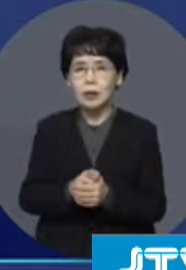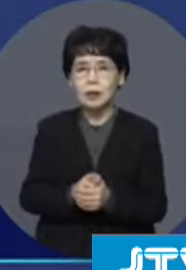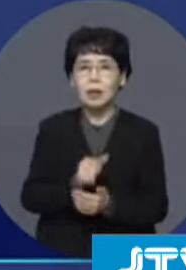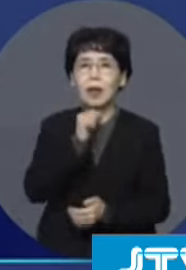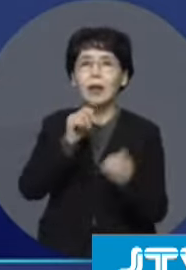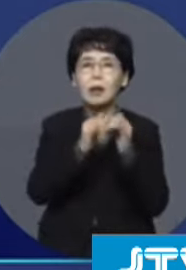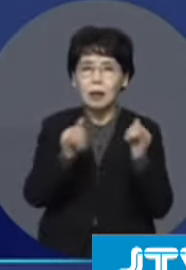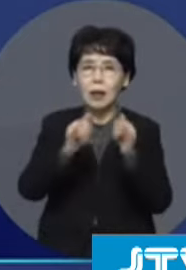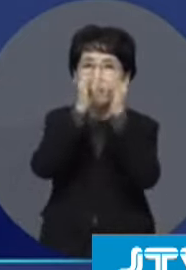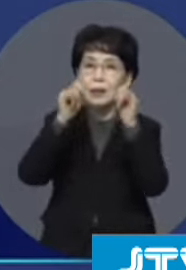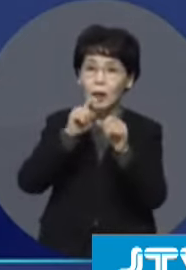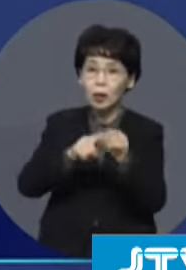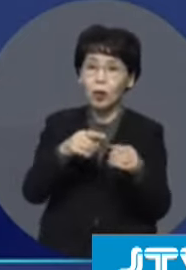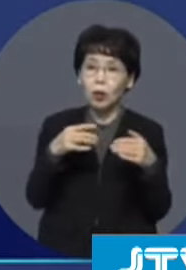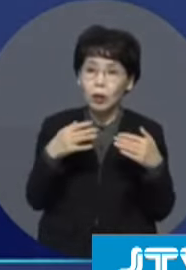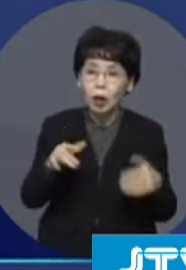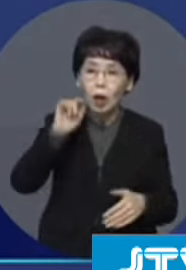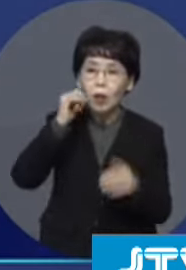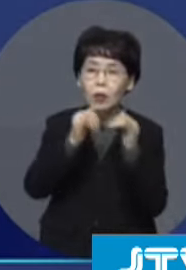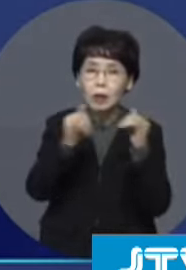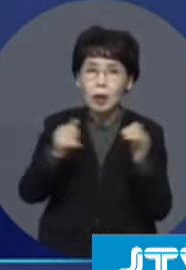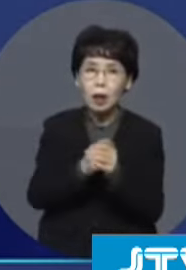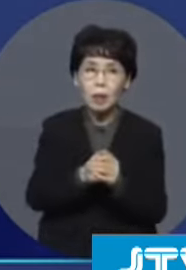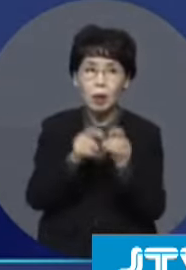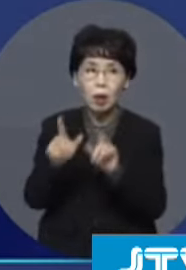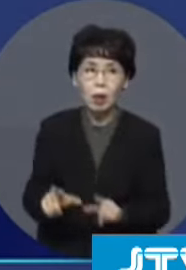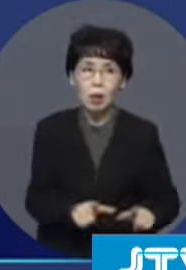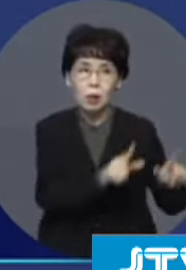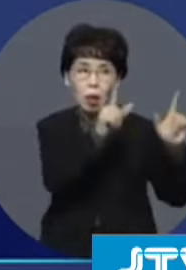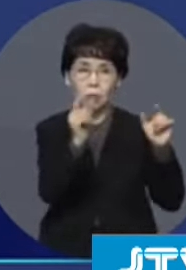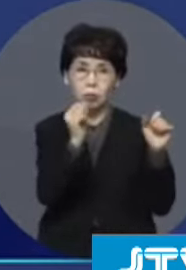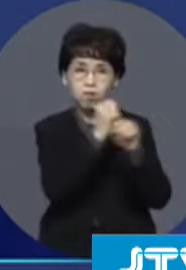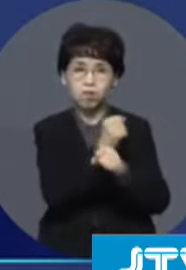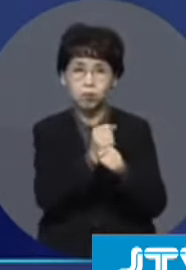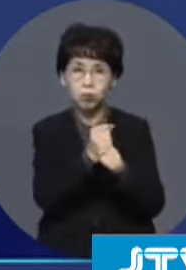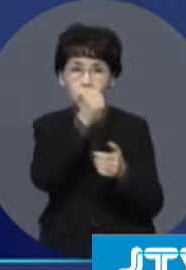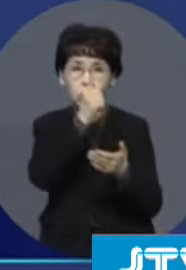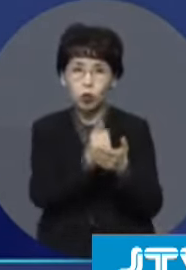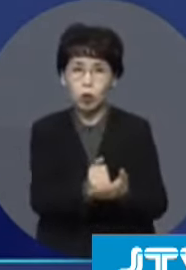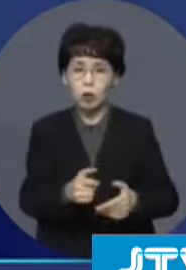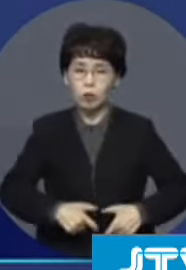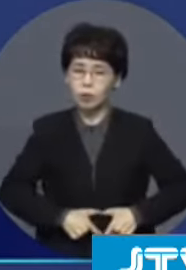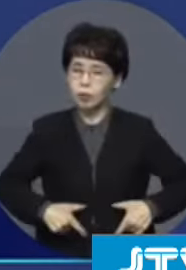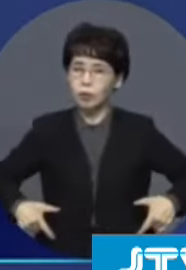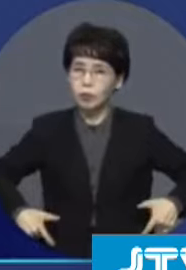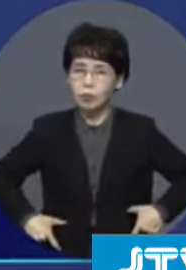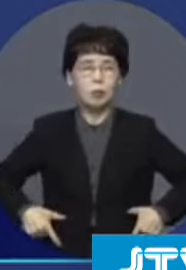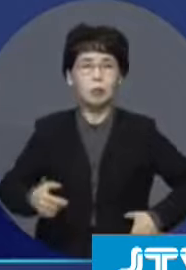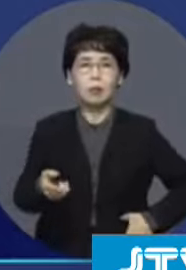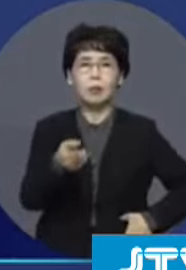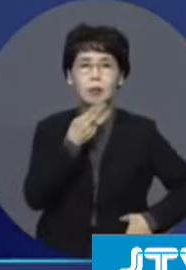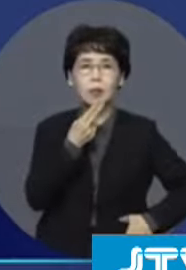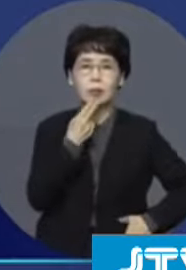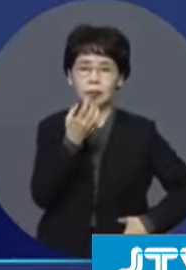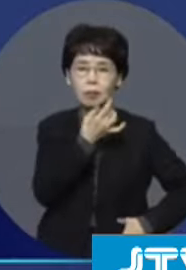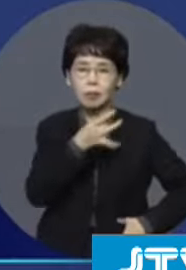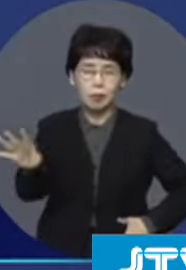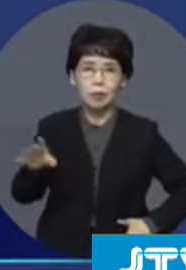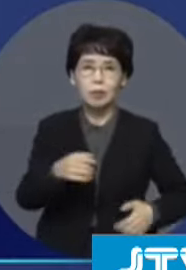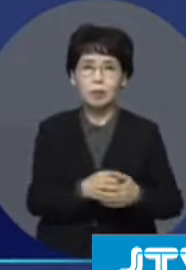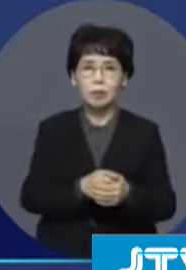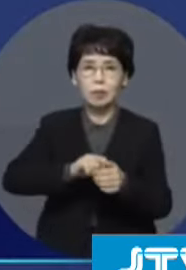취약계층, 사회적 약자의 삶을 파괴하는 범죄에는 무관용으로 강력 대응하고